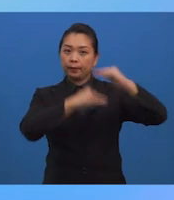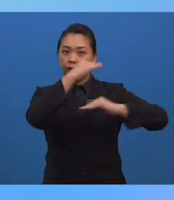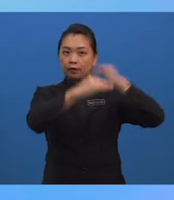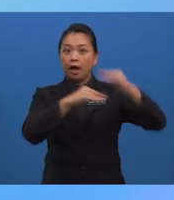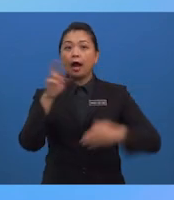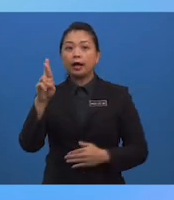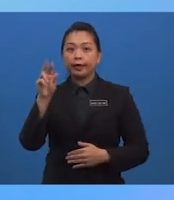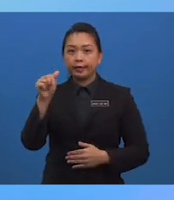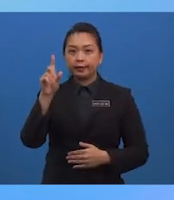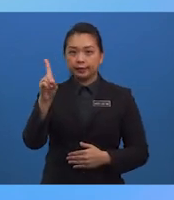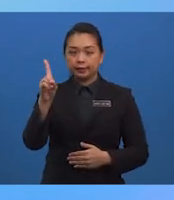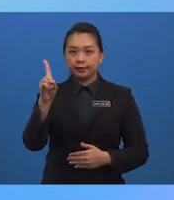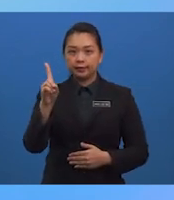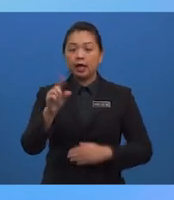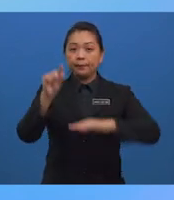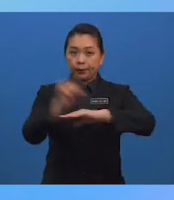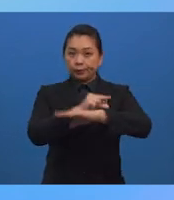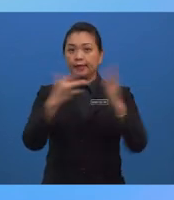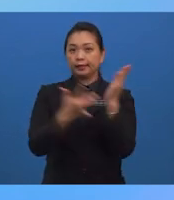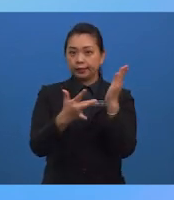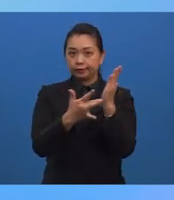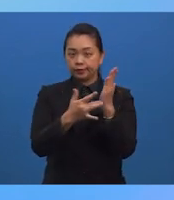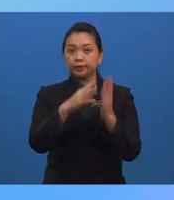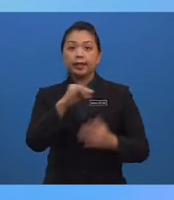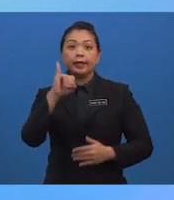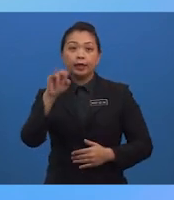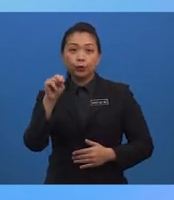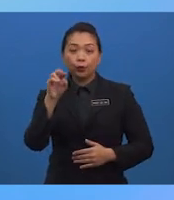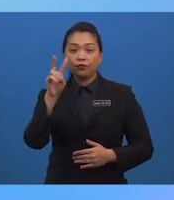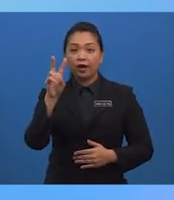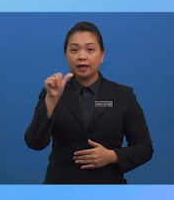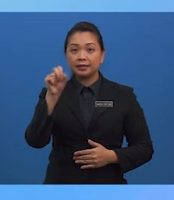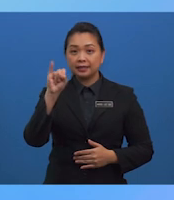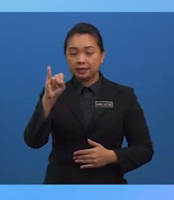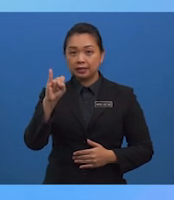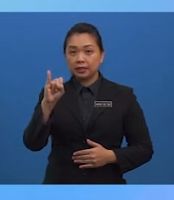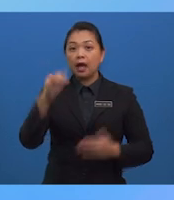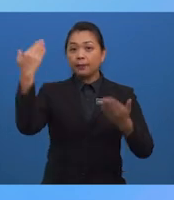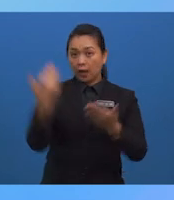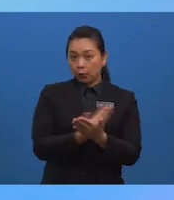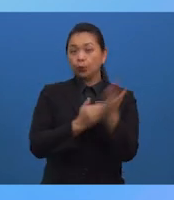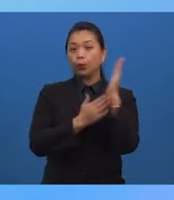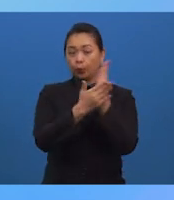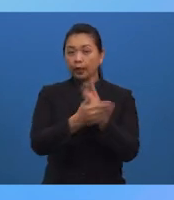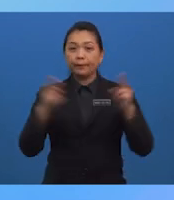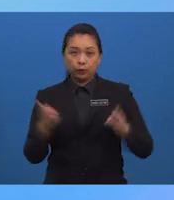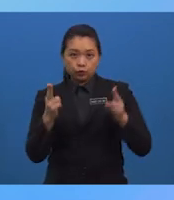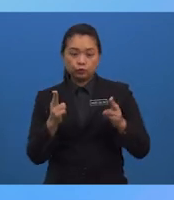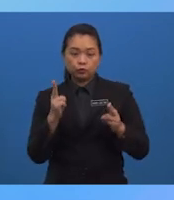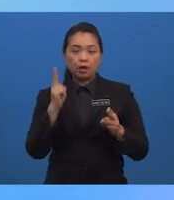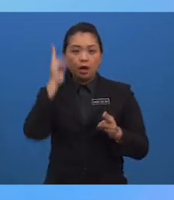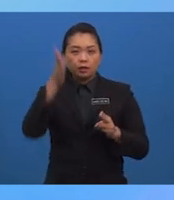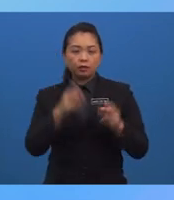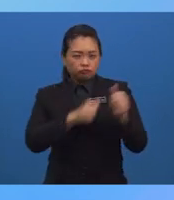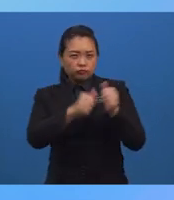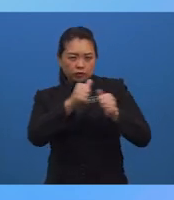R&D. Penggunaan teknologi dan inovasi baharu oleh pengusaha yang akan berlumba-lumba menjaga